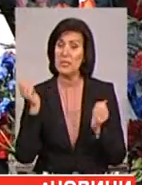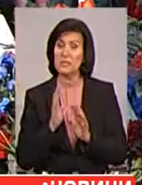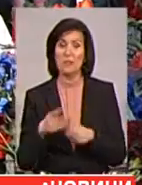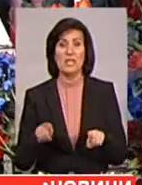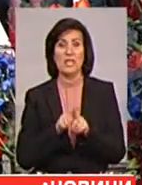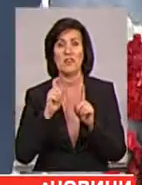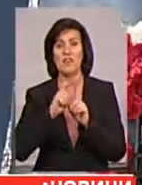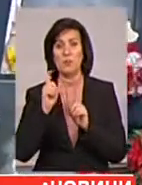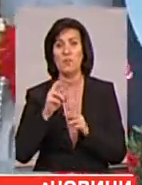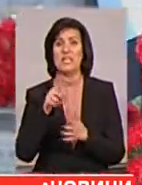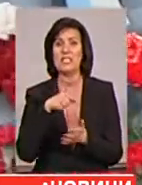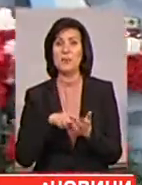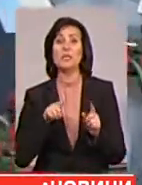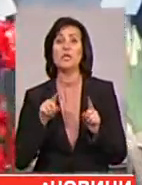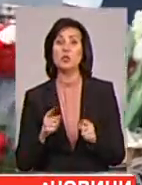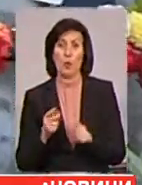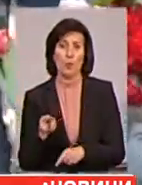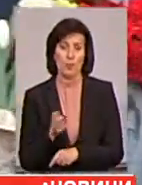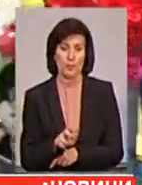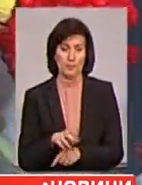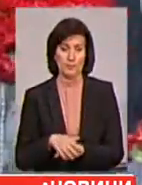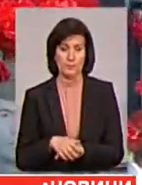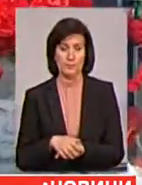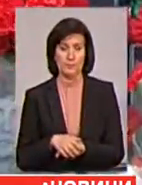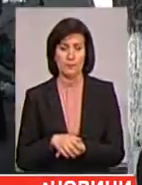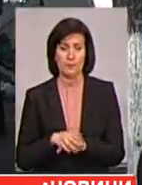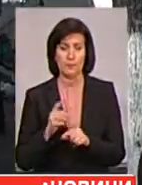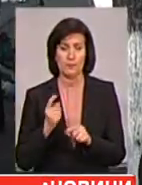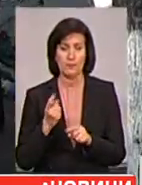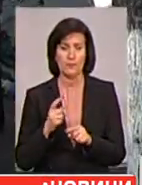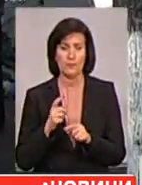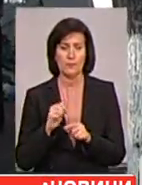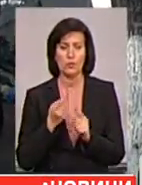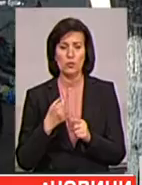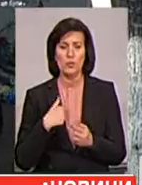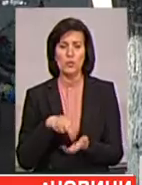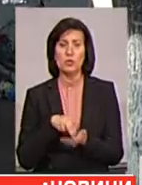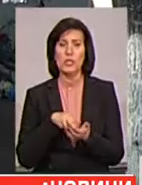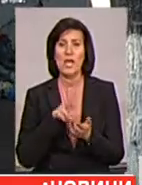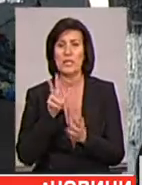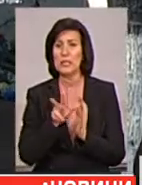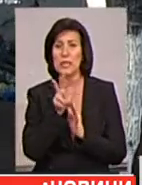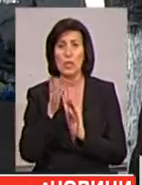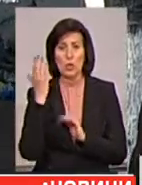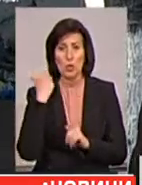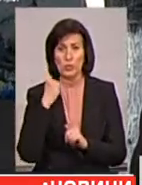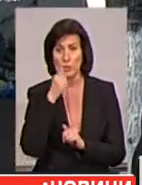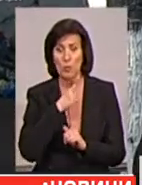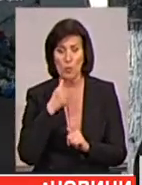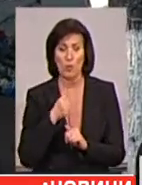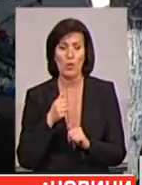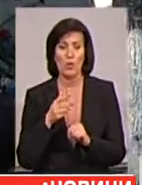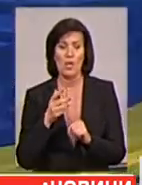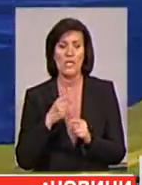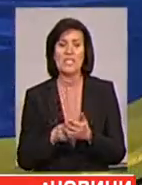так відповідають на запитання, чому прийшли. Нагадати собі, власне, перш за все собі, чому ми стояли 3 роки тому тут і які цінності